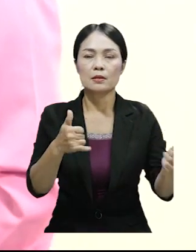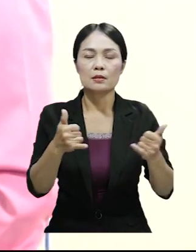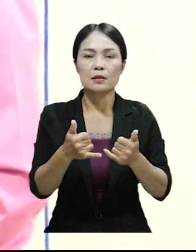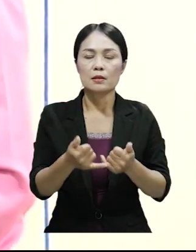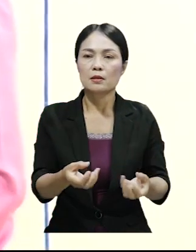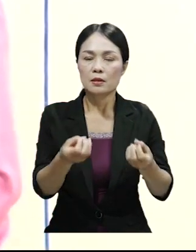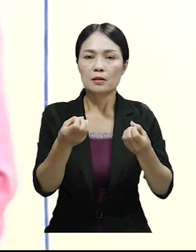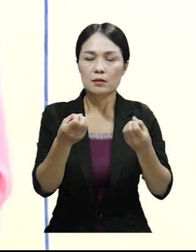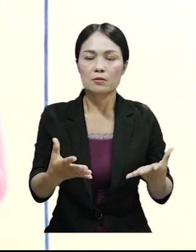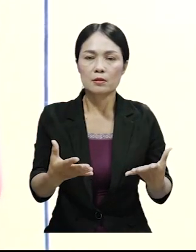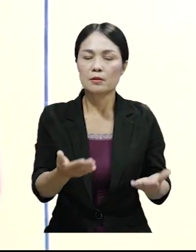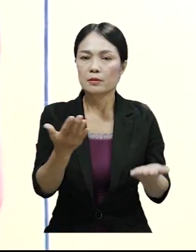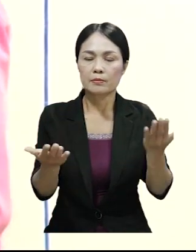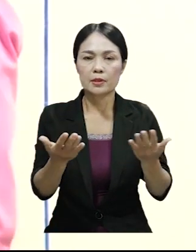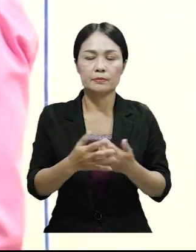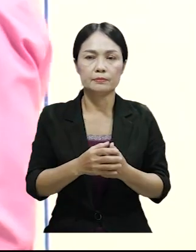7